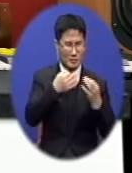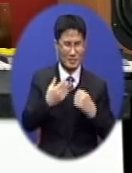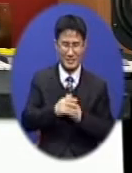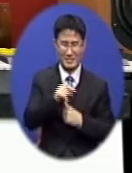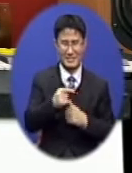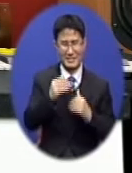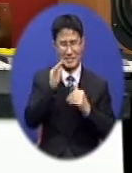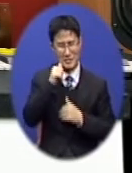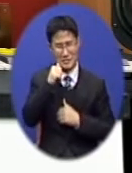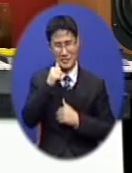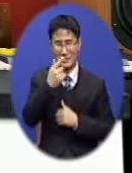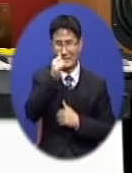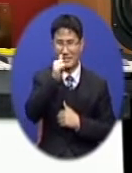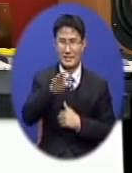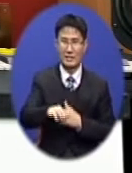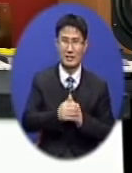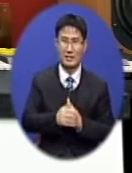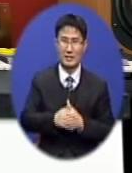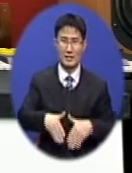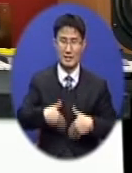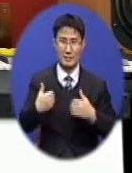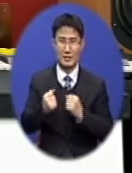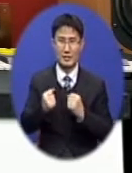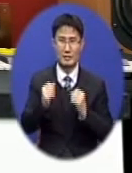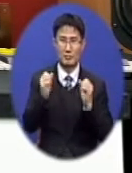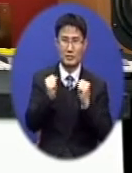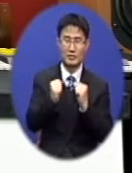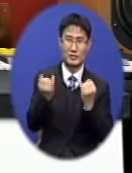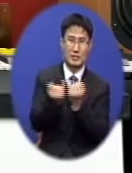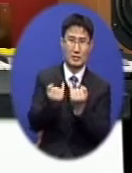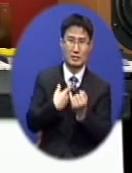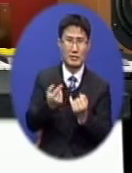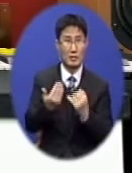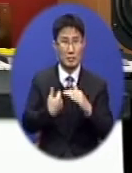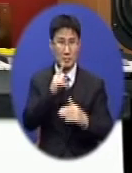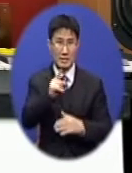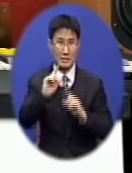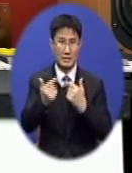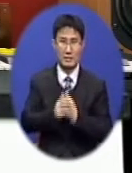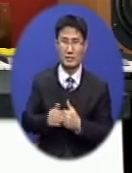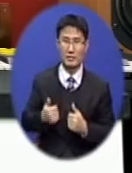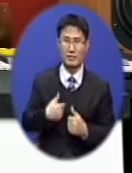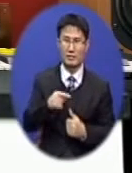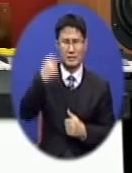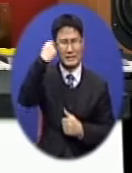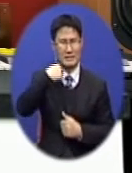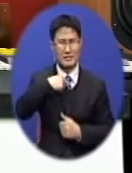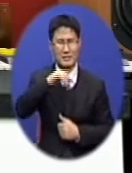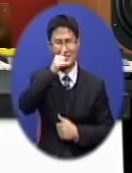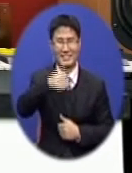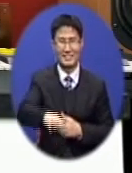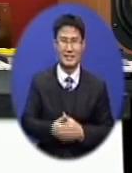몰라요. 네, 남남북녀라는 말을 현진우가 지난주에 말씀 안 하셨죠. 예, 당연히 예, 안 했죠. 딱 느낌이